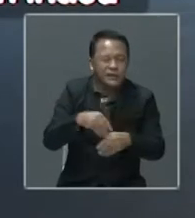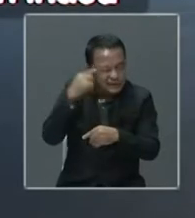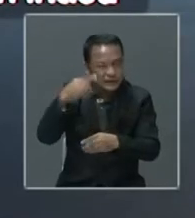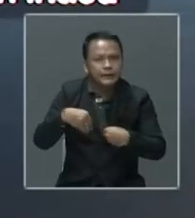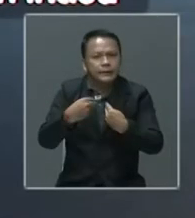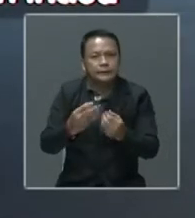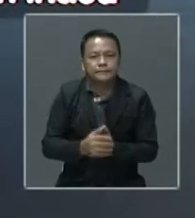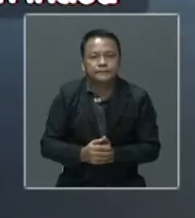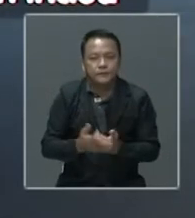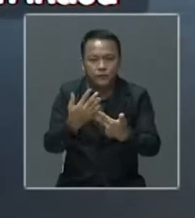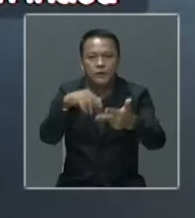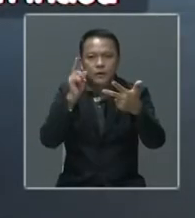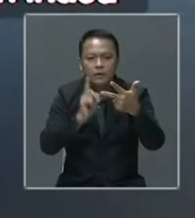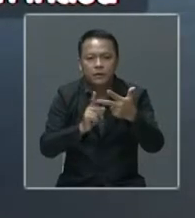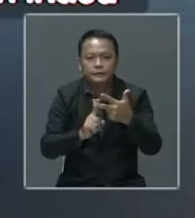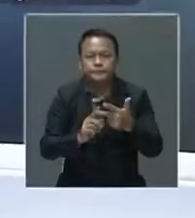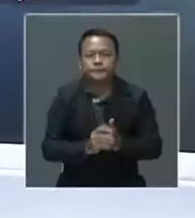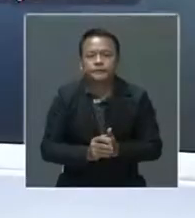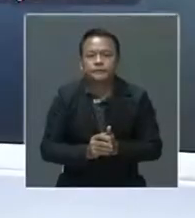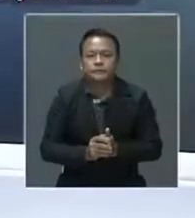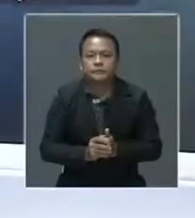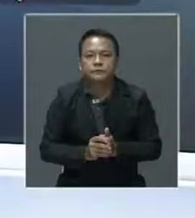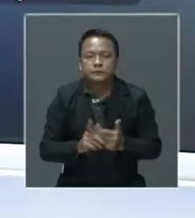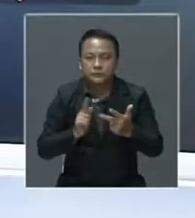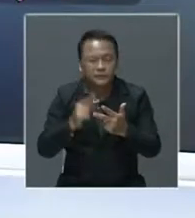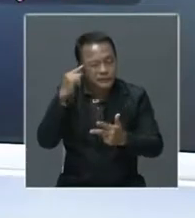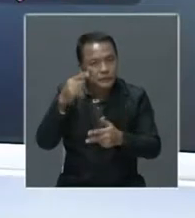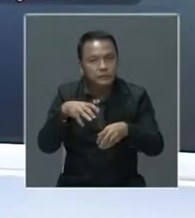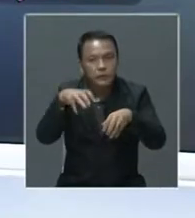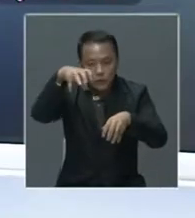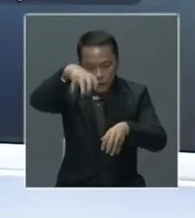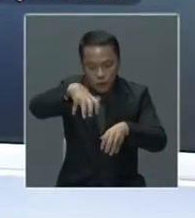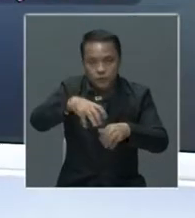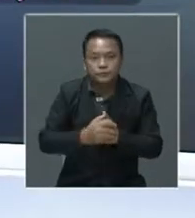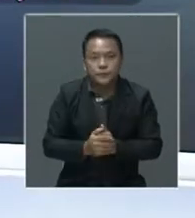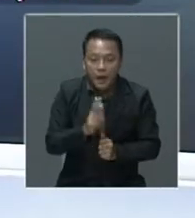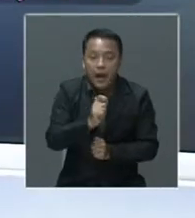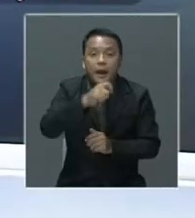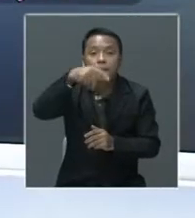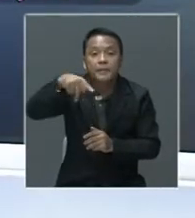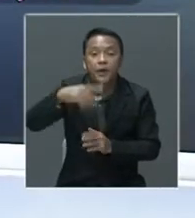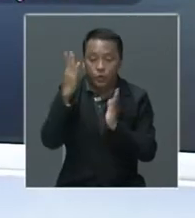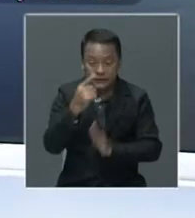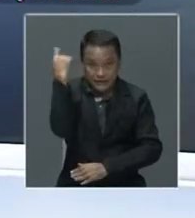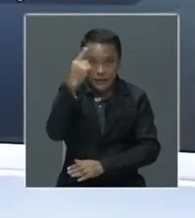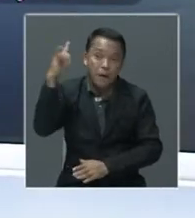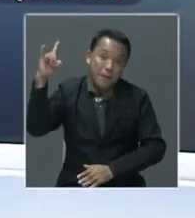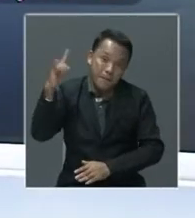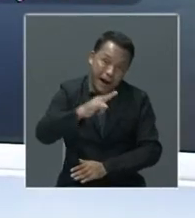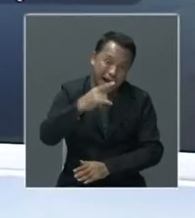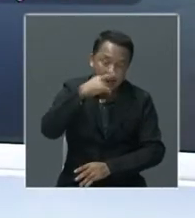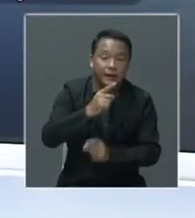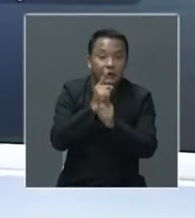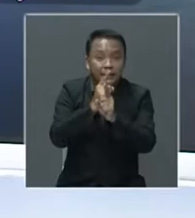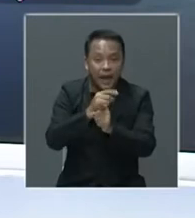ใจที่ต่อมาคือ tracing นะคะ tracing เนี่ยเขาจะมีแอปพลิเคชันนะคุณผู้ชมคะก็คือนักท่องเที่ยวเนี่ยมาแล้วเนี่ยก็จะติดตาม